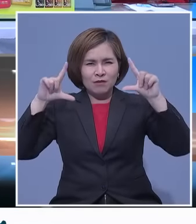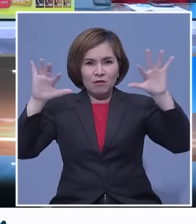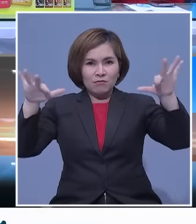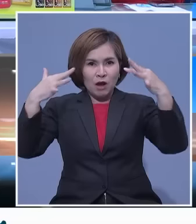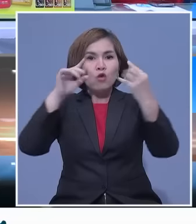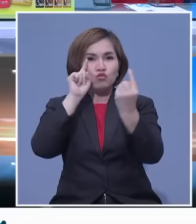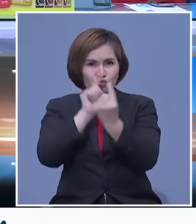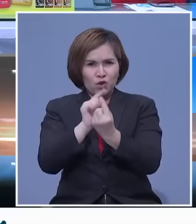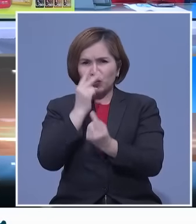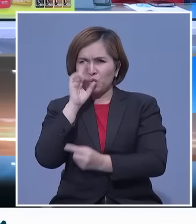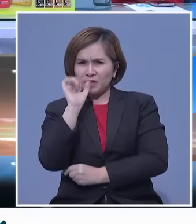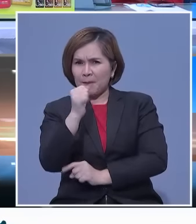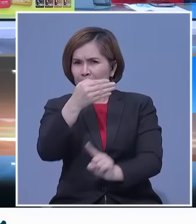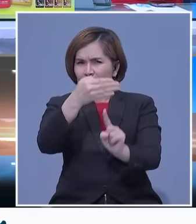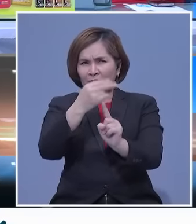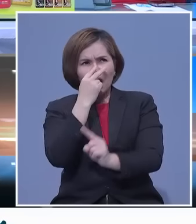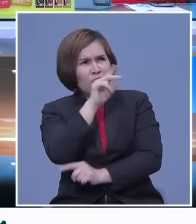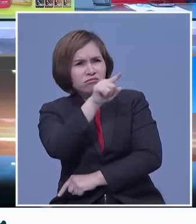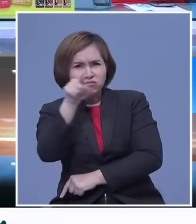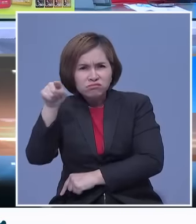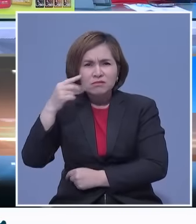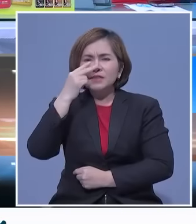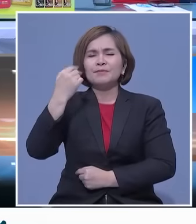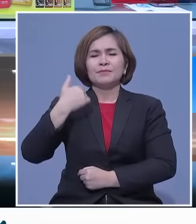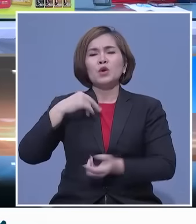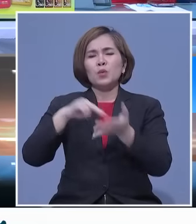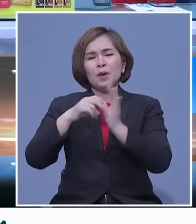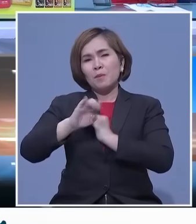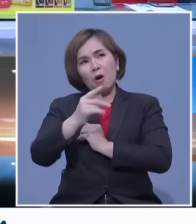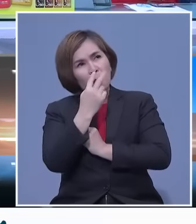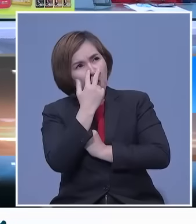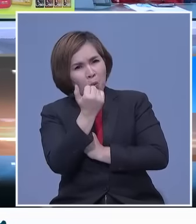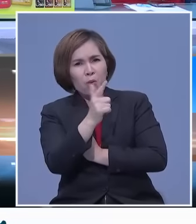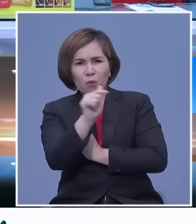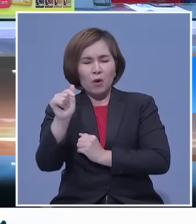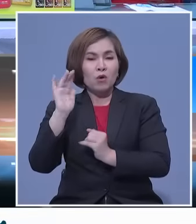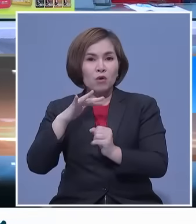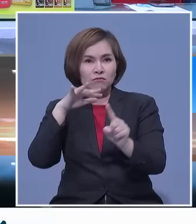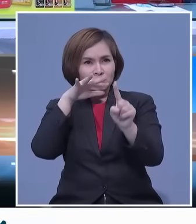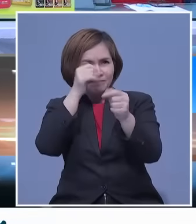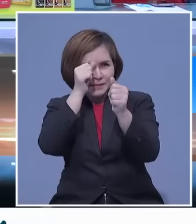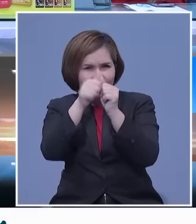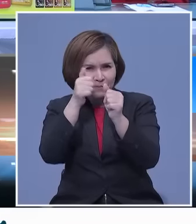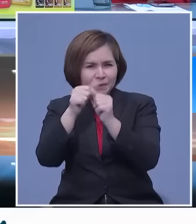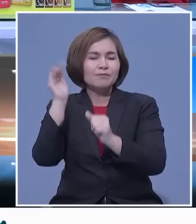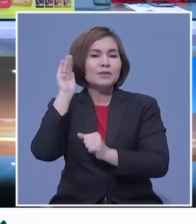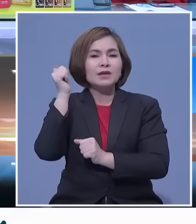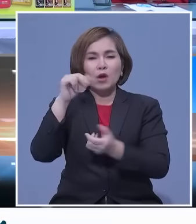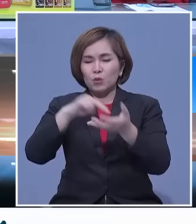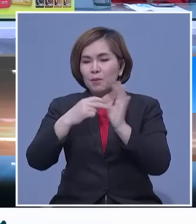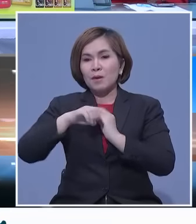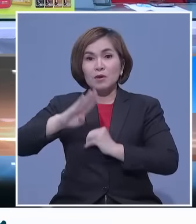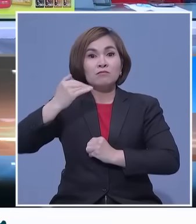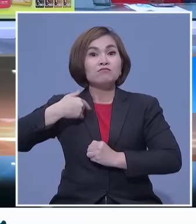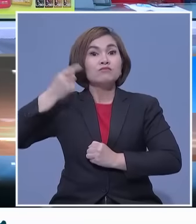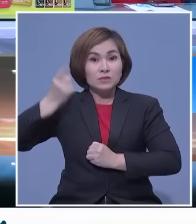ดังลองสังเกตเอ๊ะเห็นป้ายโฆษณาเห็นป้ายบิลบอร์ดอ่ะบริษัทนี้บริษัทนั้นคือเริ่มจำได้ว่าอ๋อบริษัทเนี้ยเมีตัวตนจริง